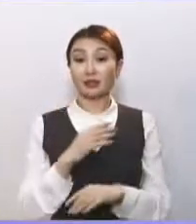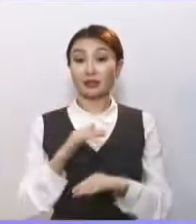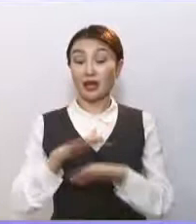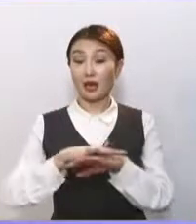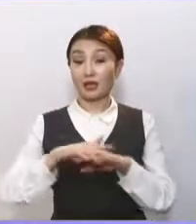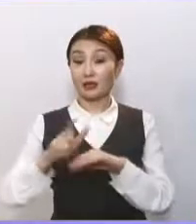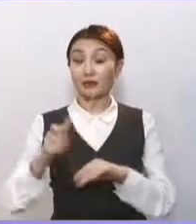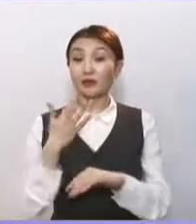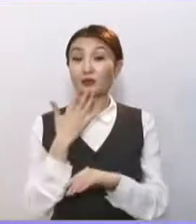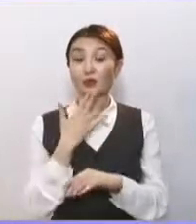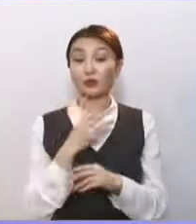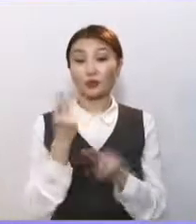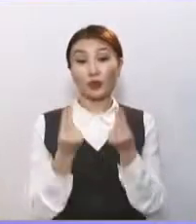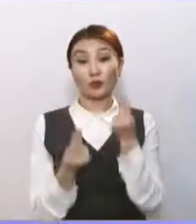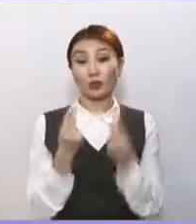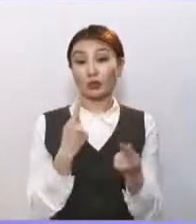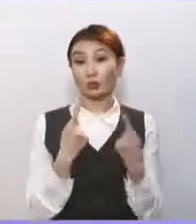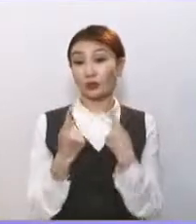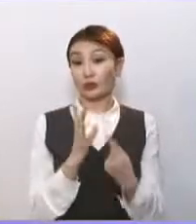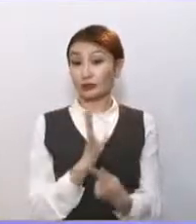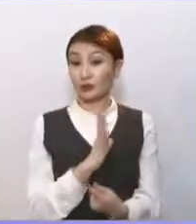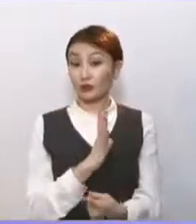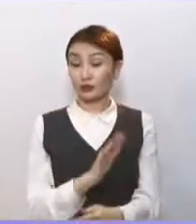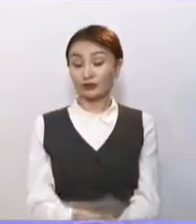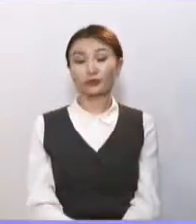улуттук оюндары жөнүндө сүйлөштүк.